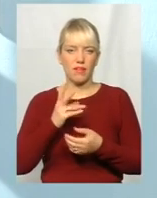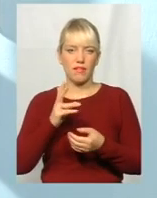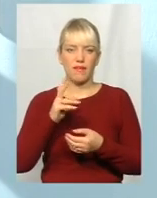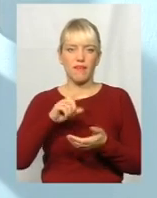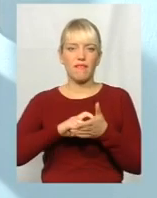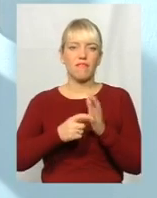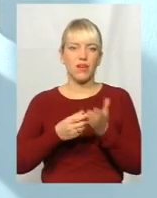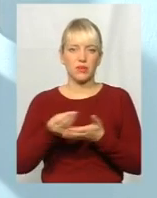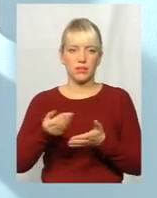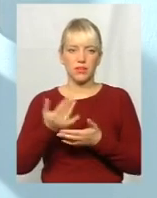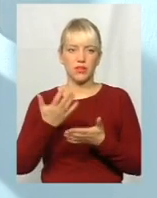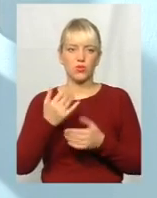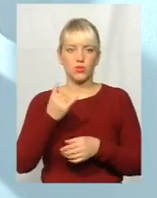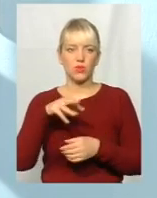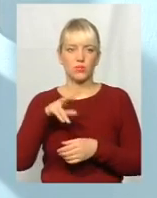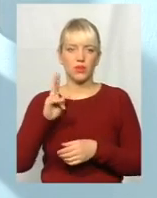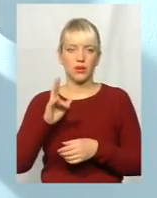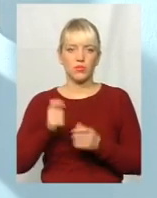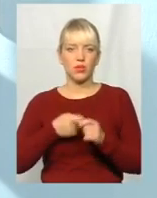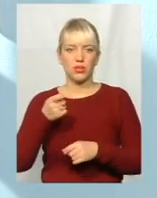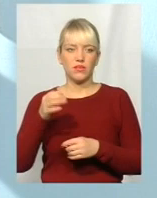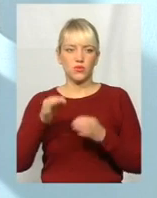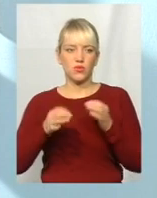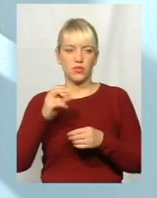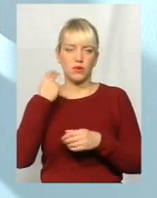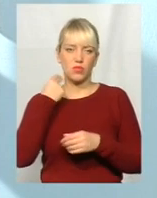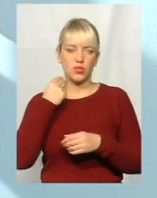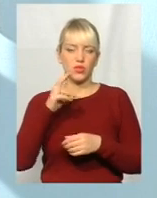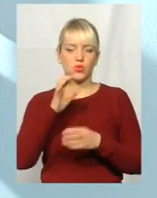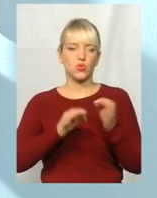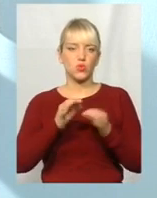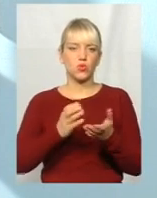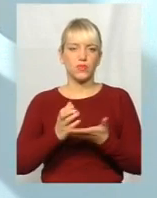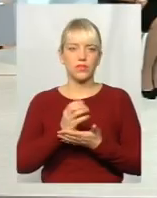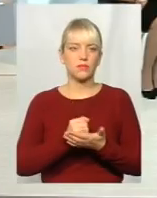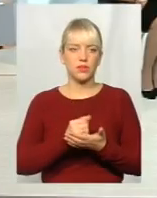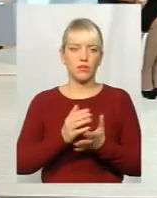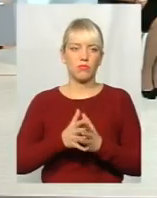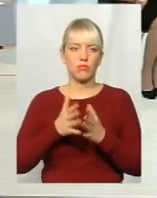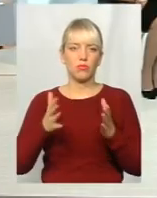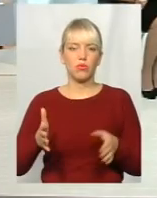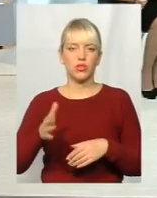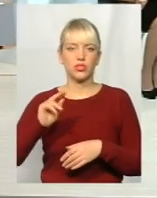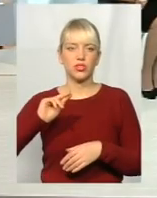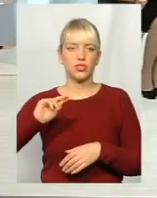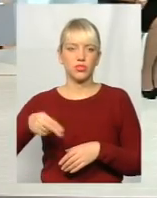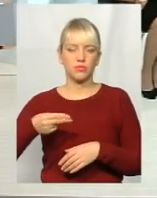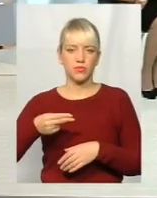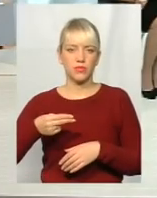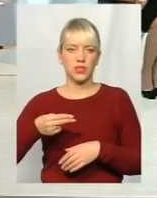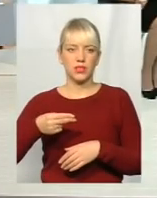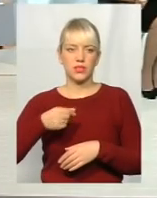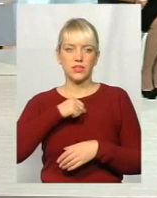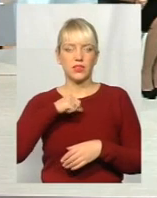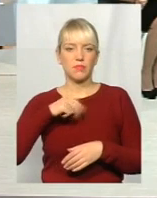суду на боржника, то, як правило, судовий збір більший буває, аніж сама